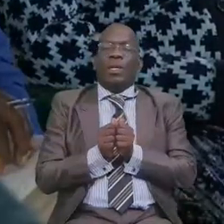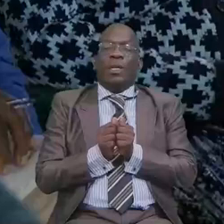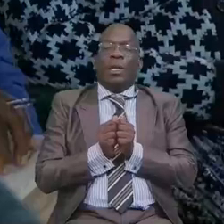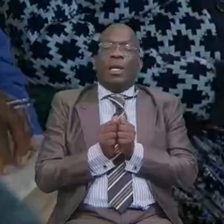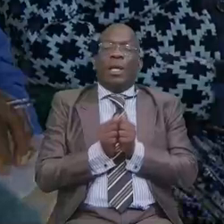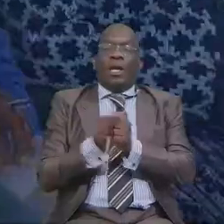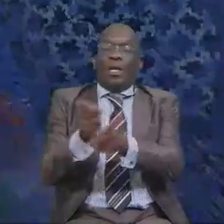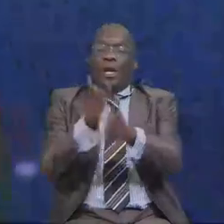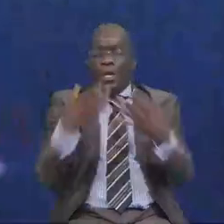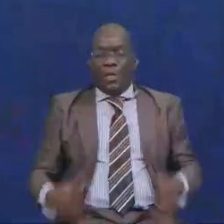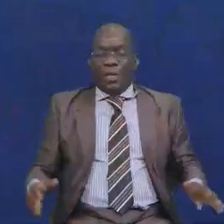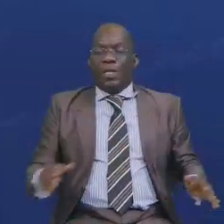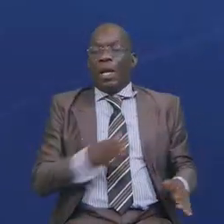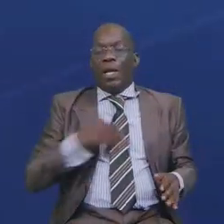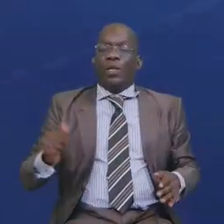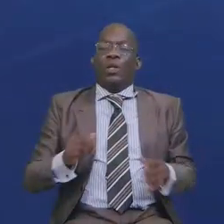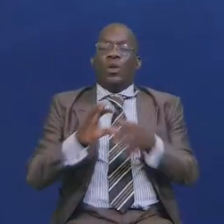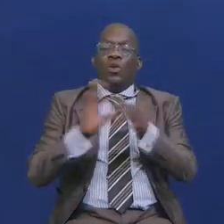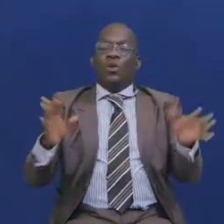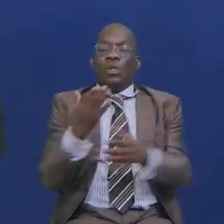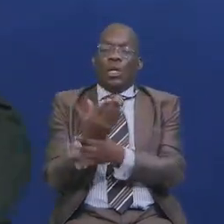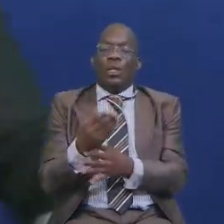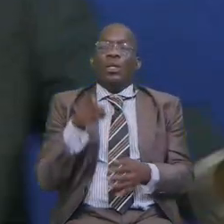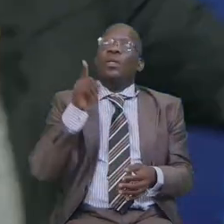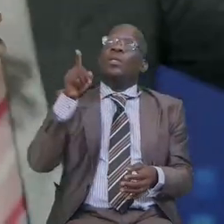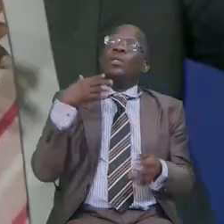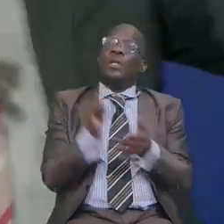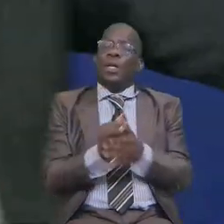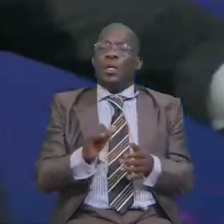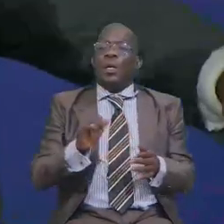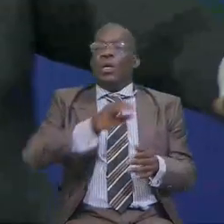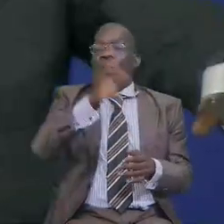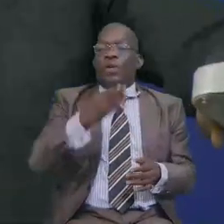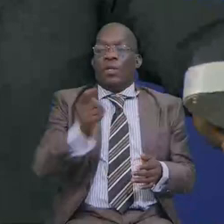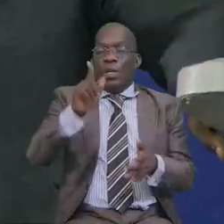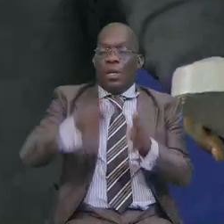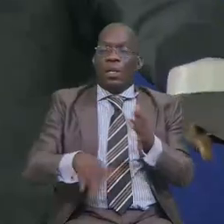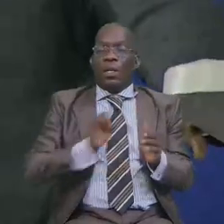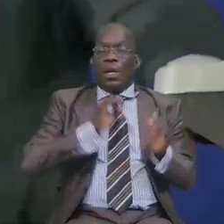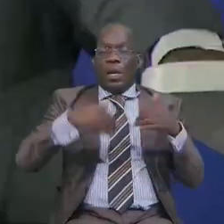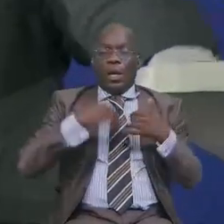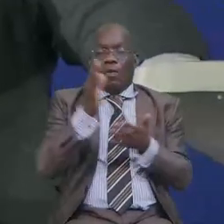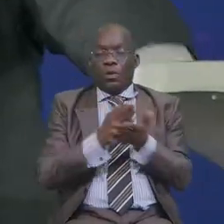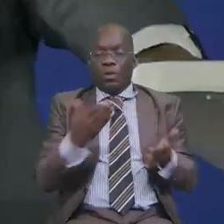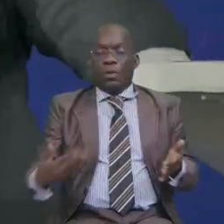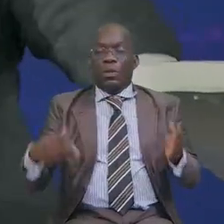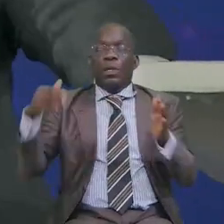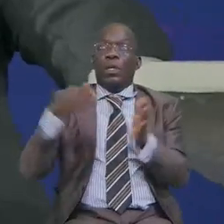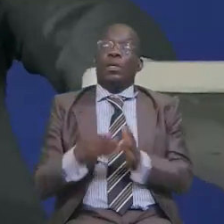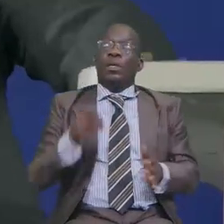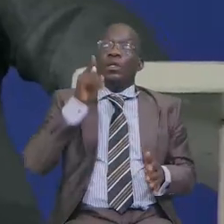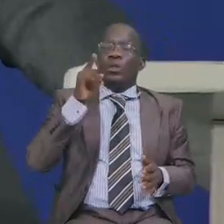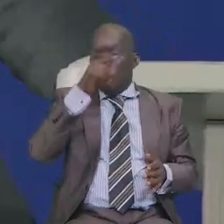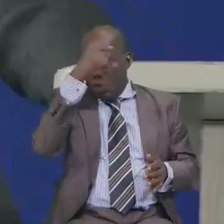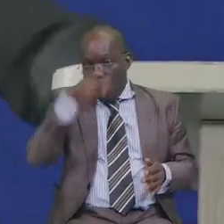légère. Il dit, mais à moi ce que j'ai contre toi, c'est que tu as abandonné ton premier